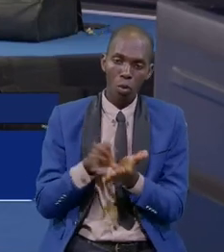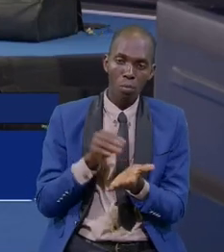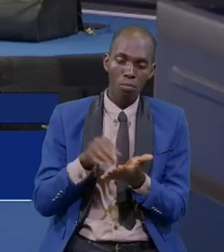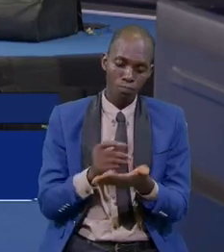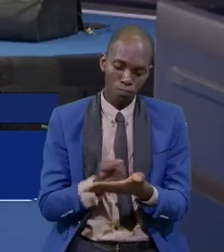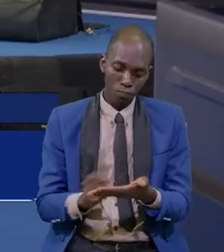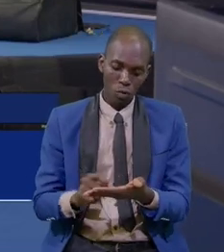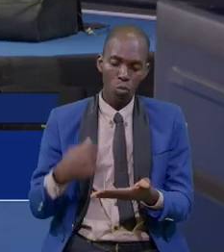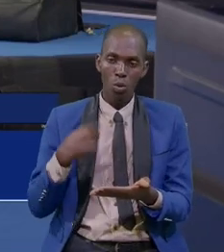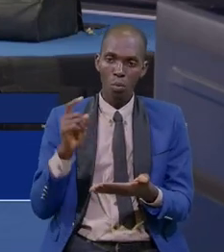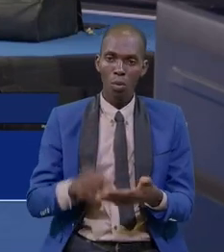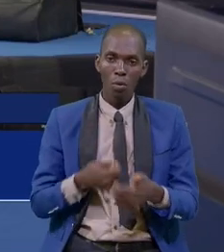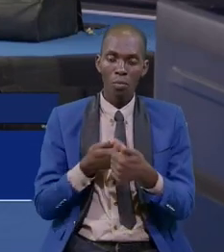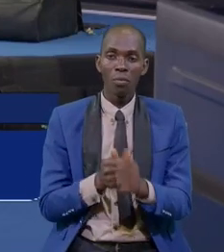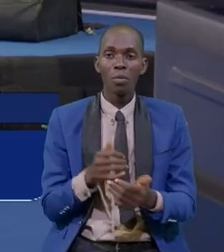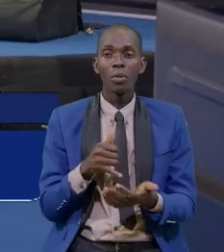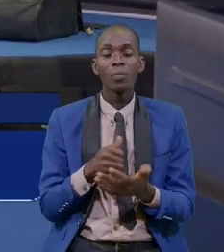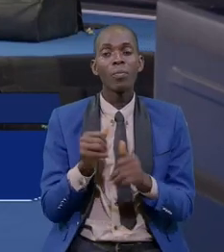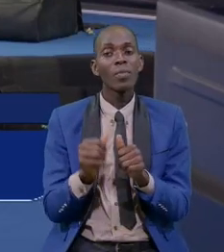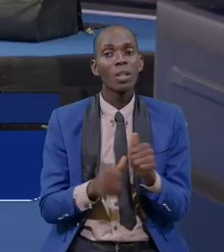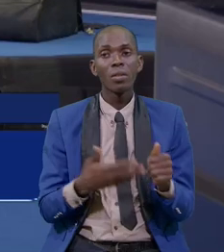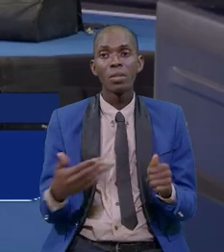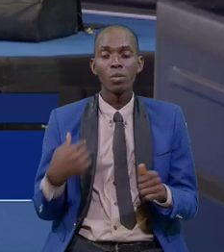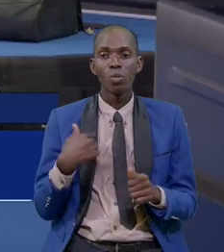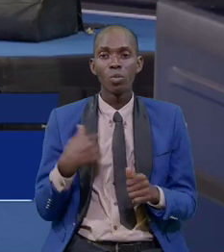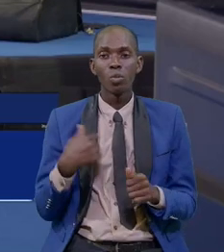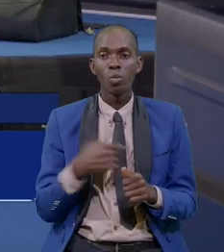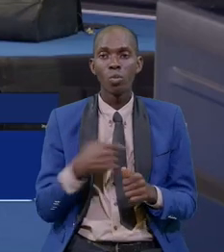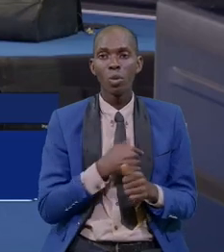répondre à cela. Tout ce que nous avons accepté,